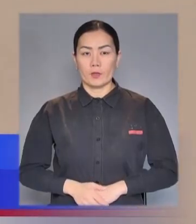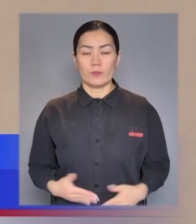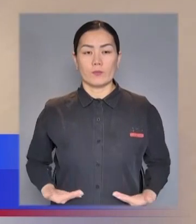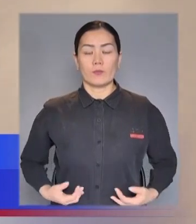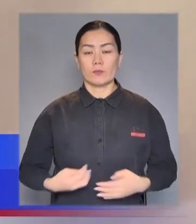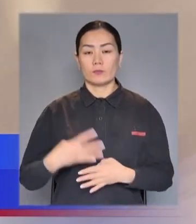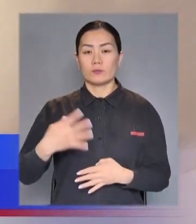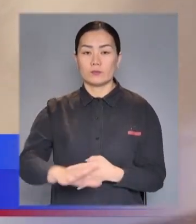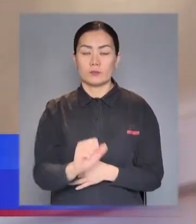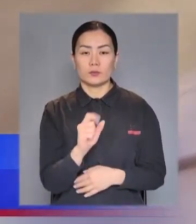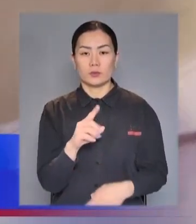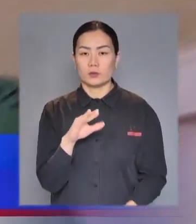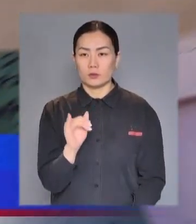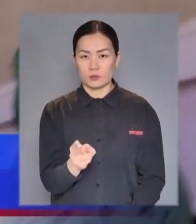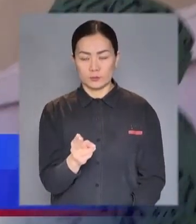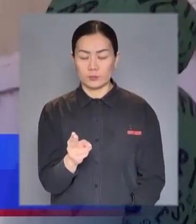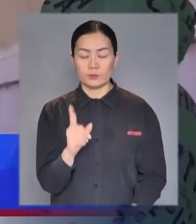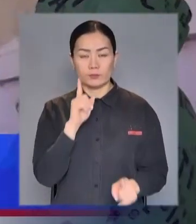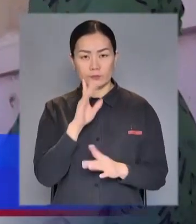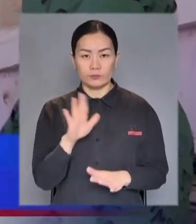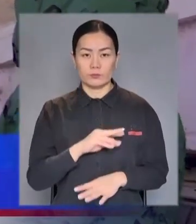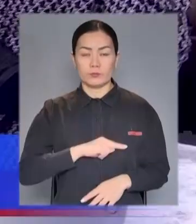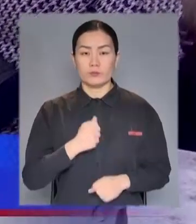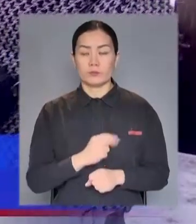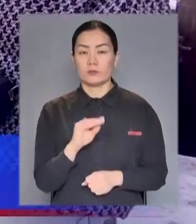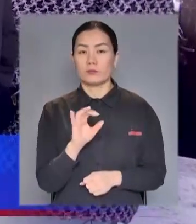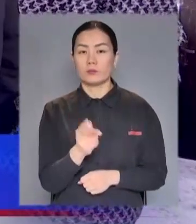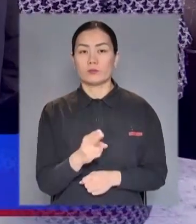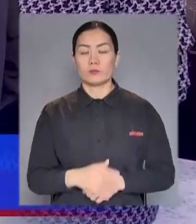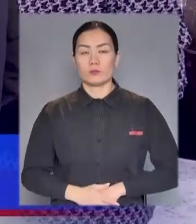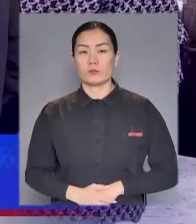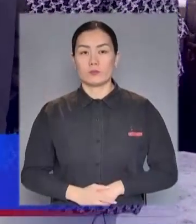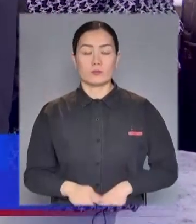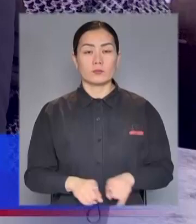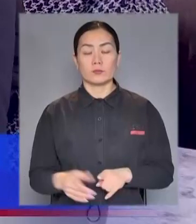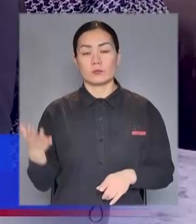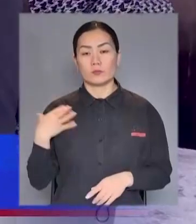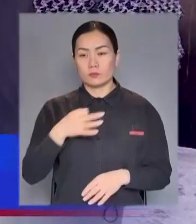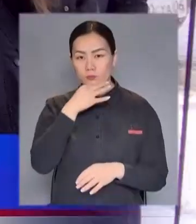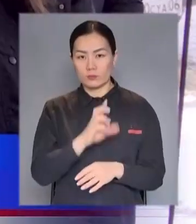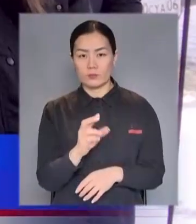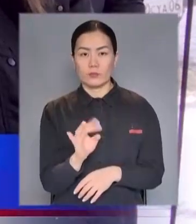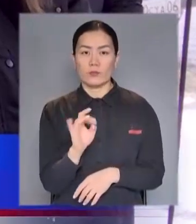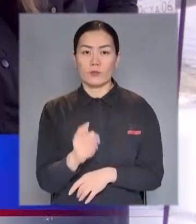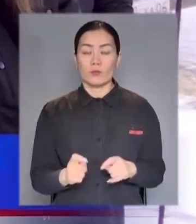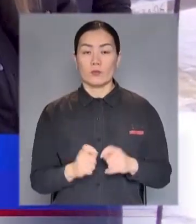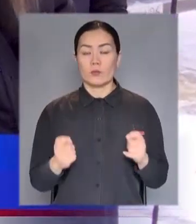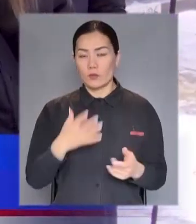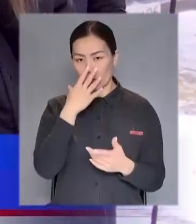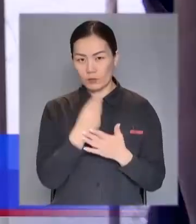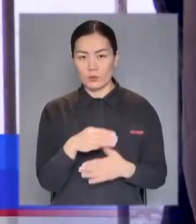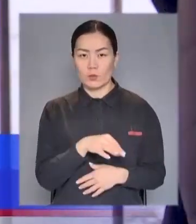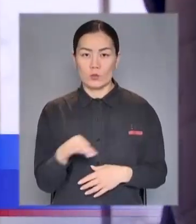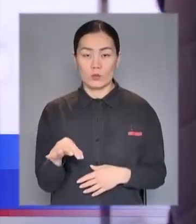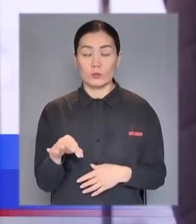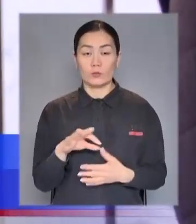Жители многоэтажек по проспекту Азатык выразили недовольство работой КСК. Не так давно кооператив «Байтерек» открыл собственное ТО,